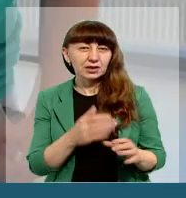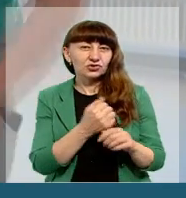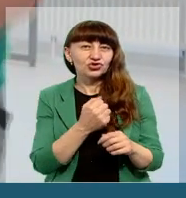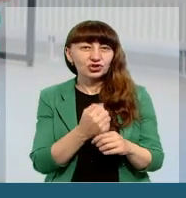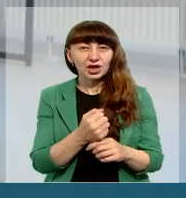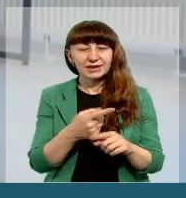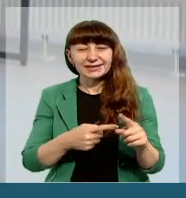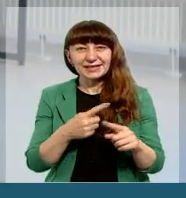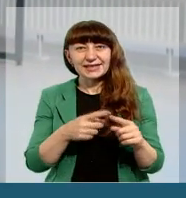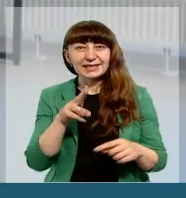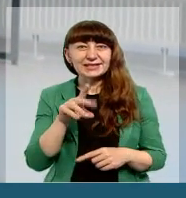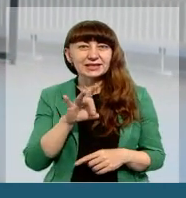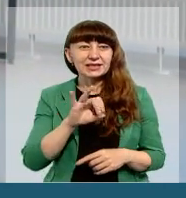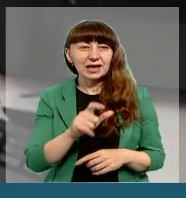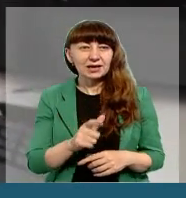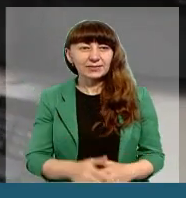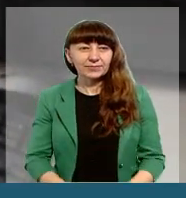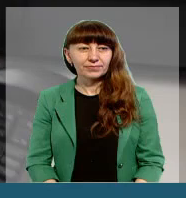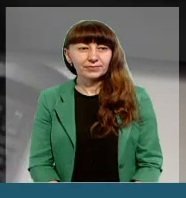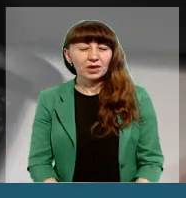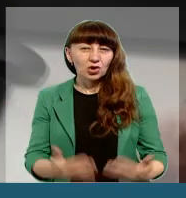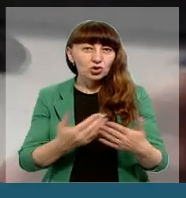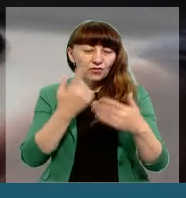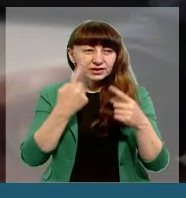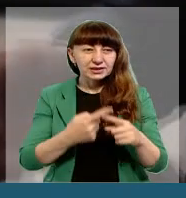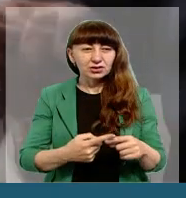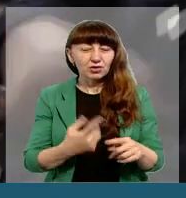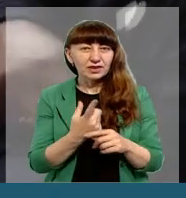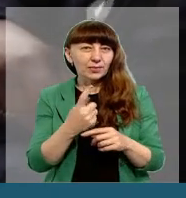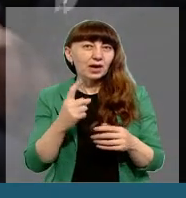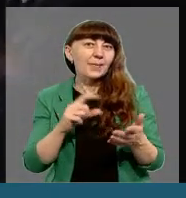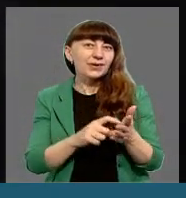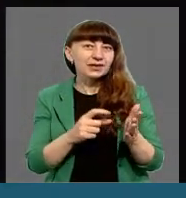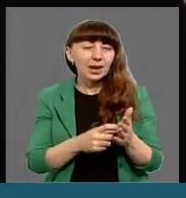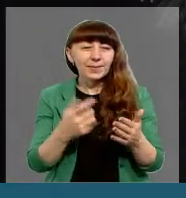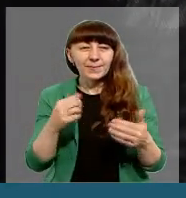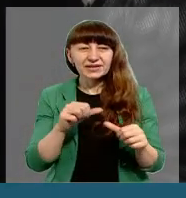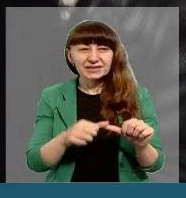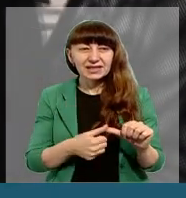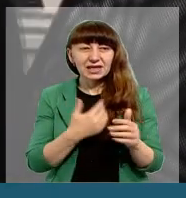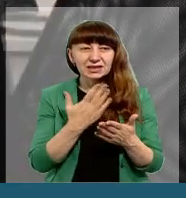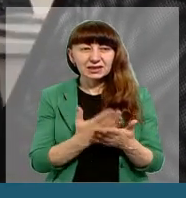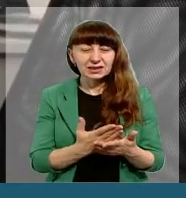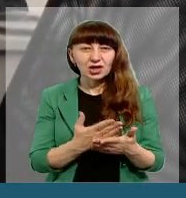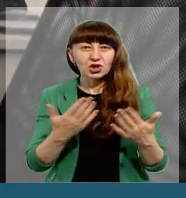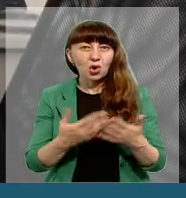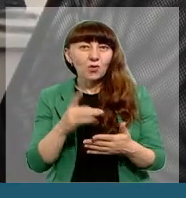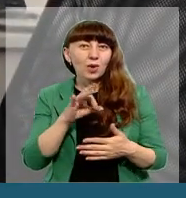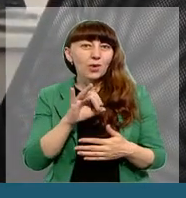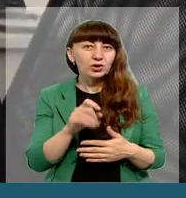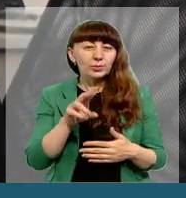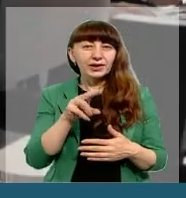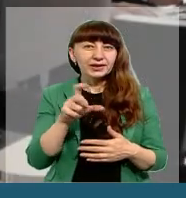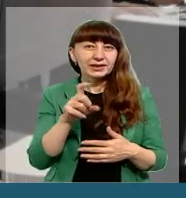делать, если деталь высокая. Новые технологии в этом кабинете появляются постоянно. Новые модели принтеров,